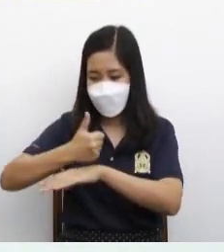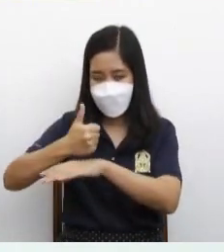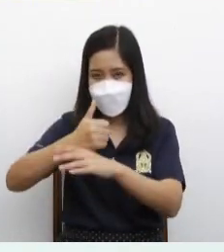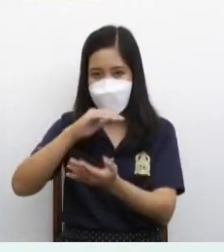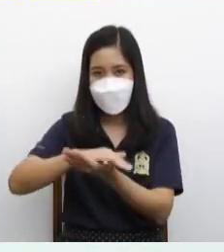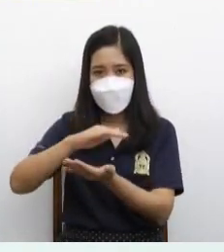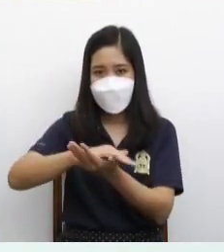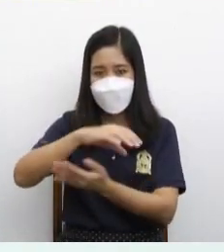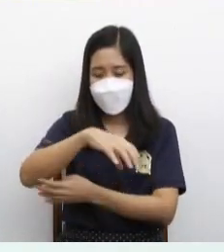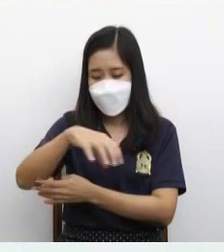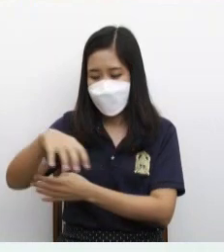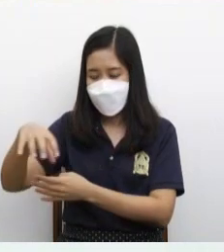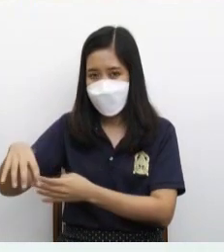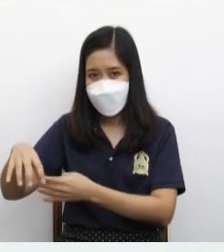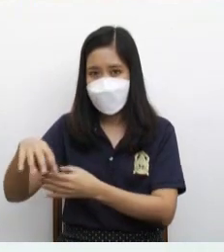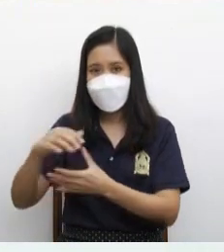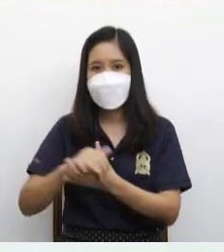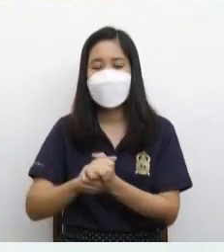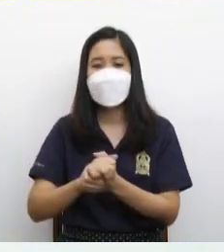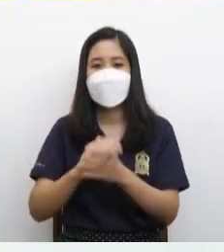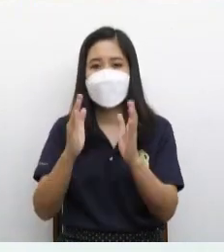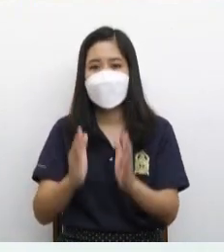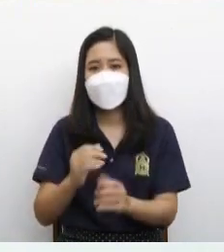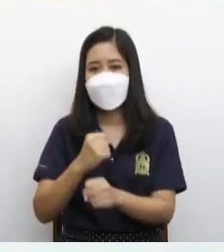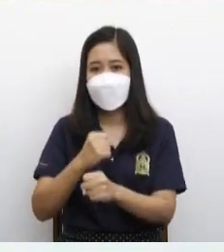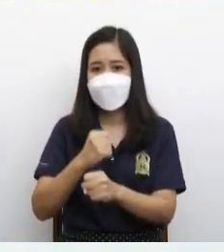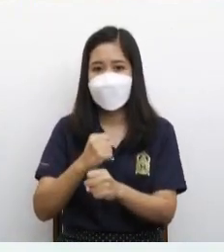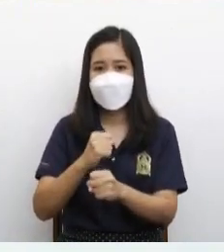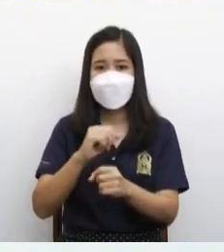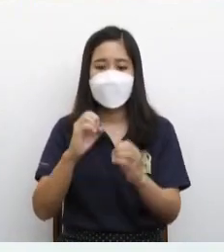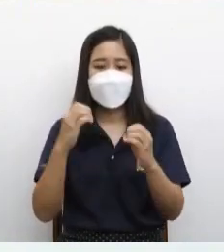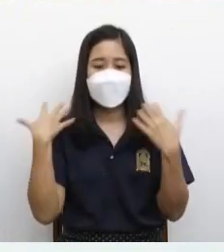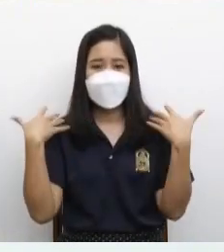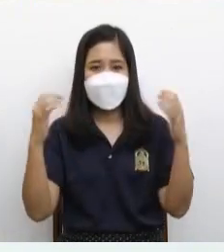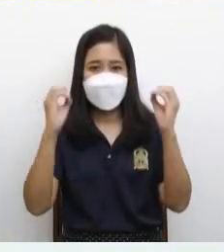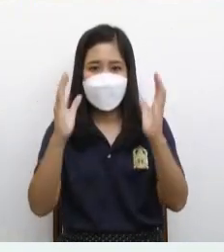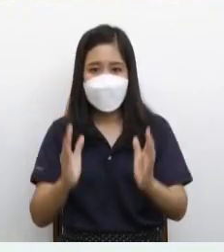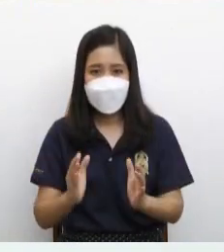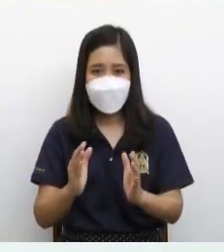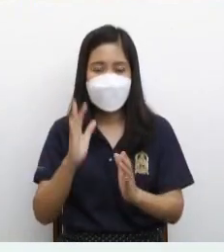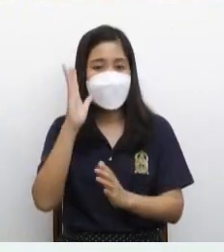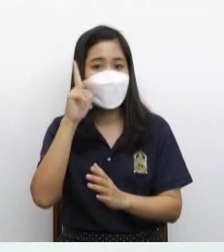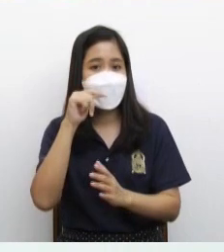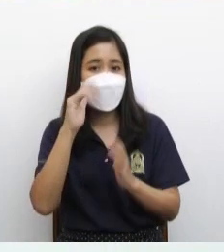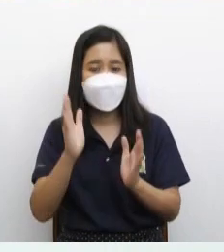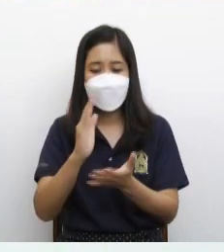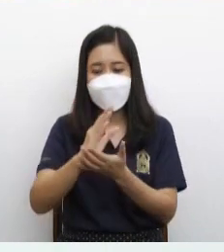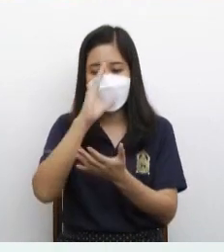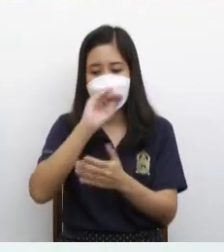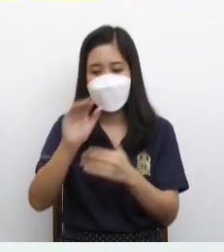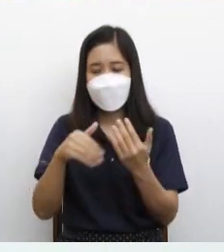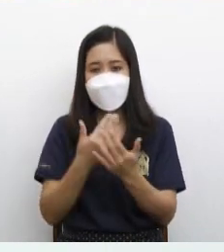คณะศึกษานิเทศก์บุคลากรในสำนักงานคณะการครูตลอดจนผู้ปกครองและนักเรียนแล้วครับ